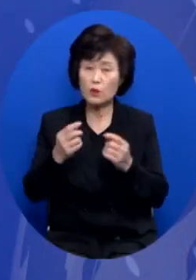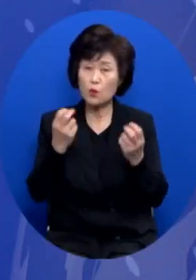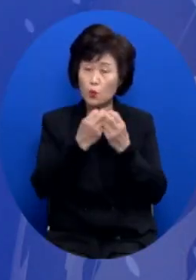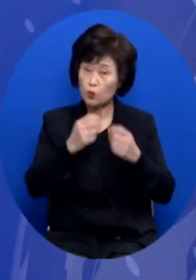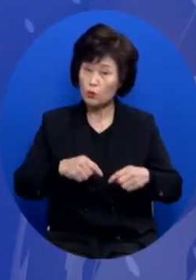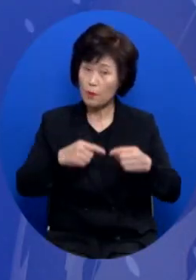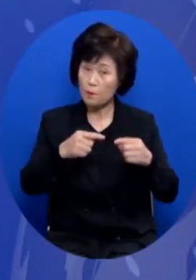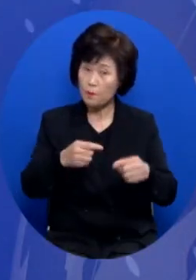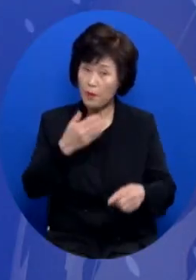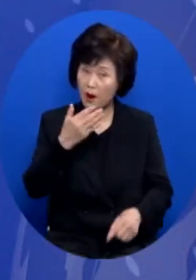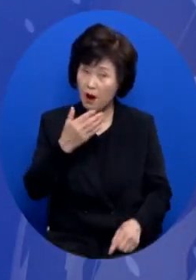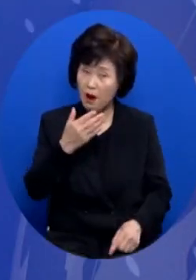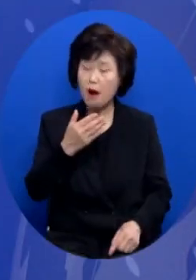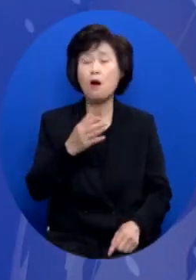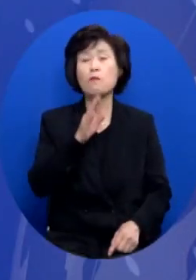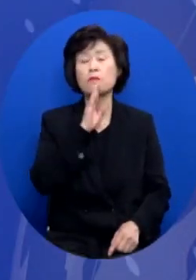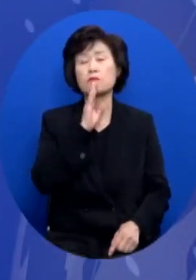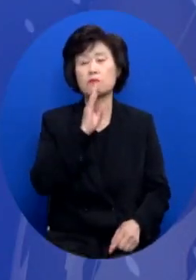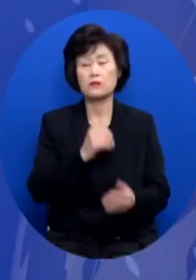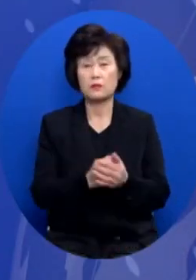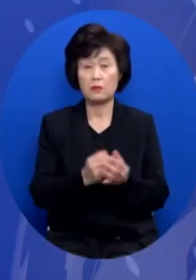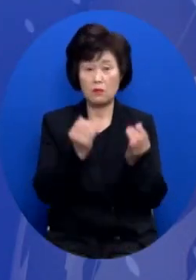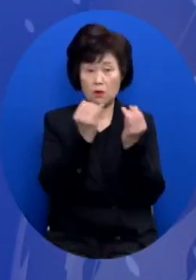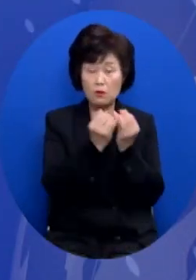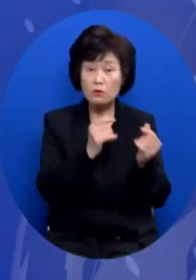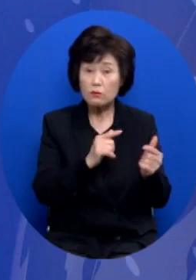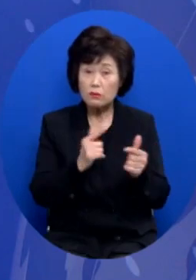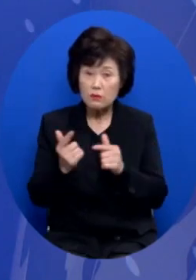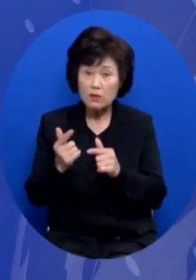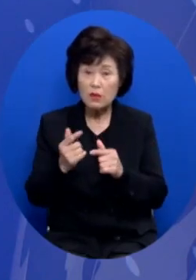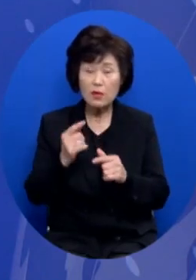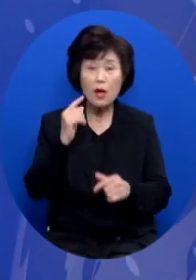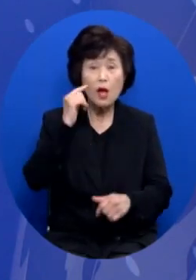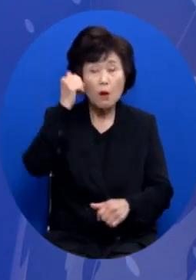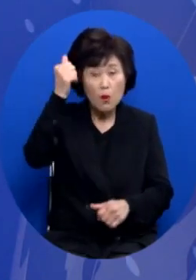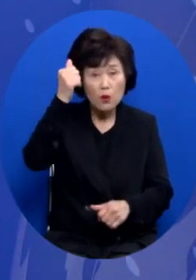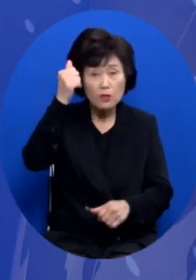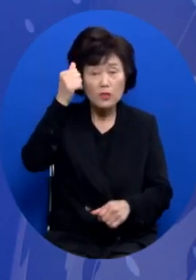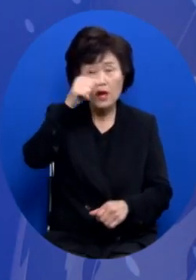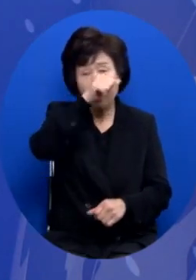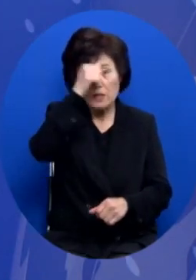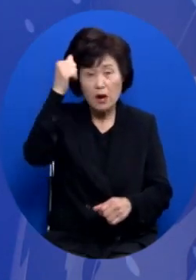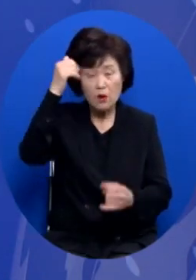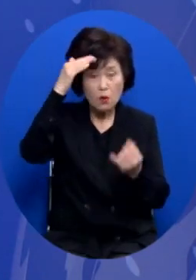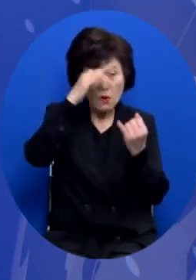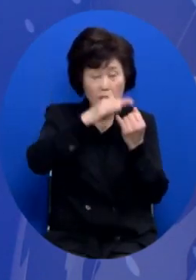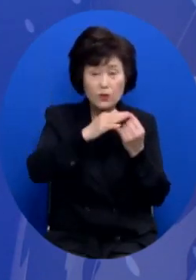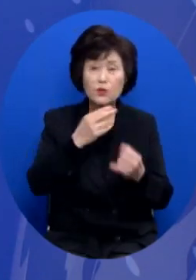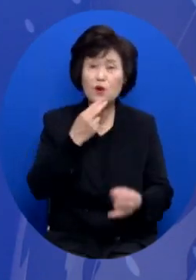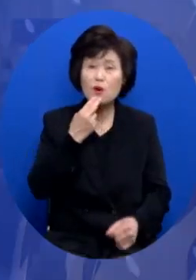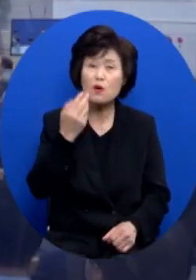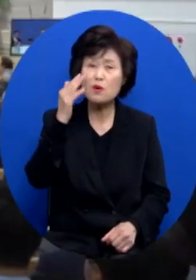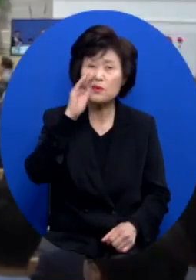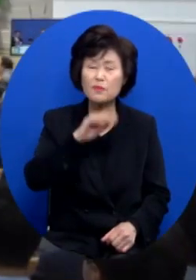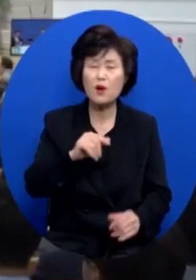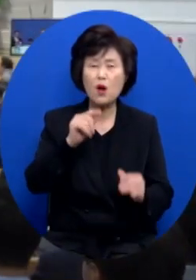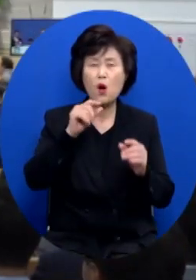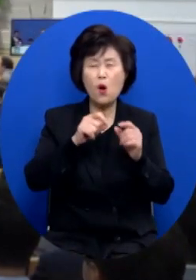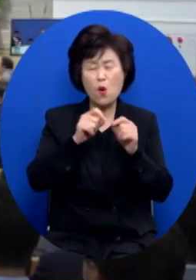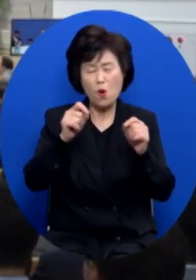핵심인데요 대장 합동 총회는 여성들에게 목사나 장로 안수를 주지 않지만 오랜 세월 교단